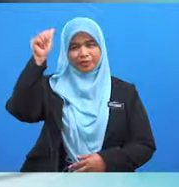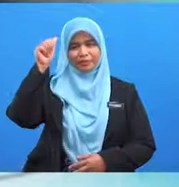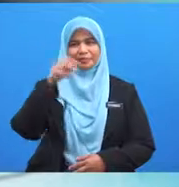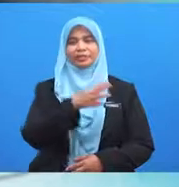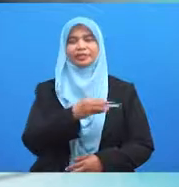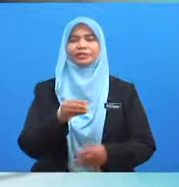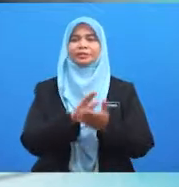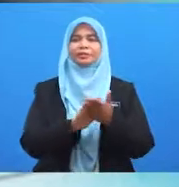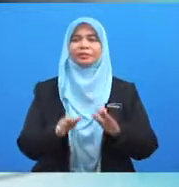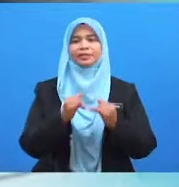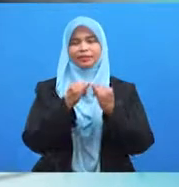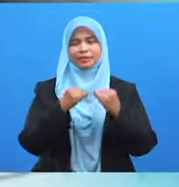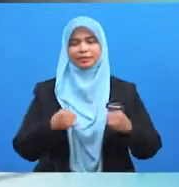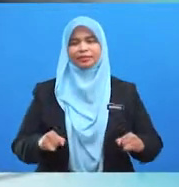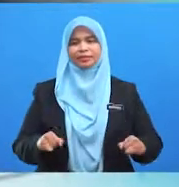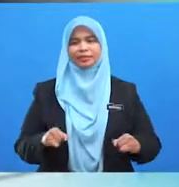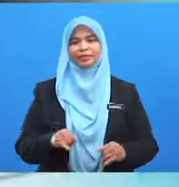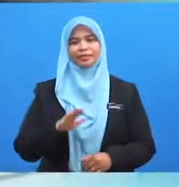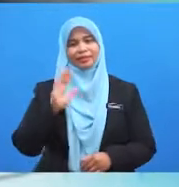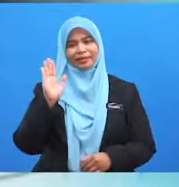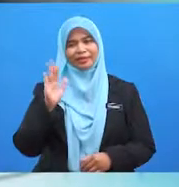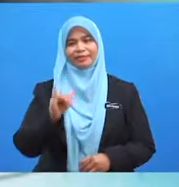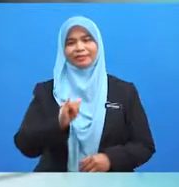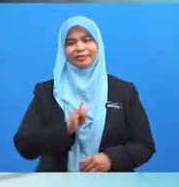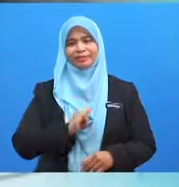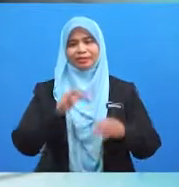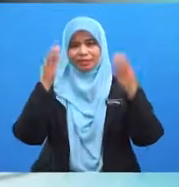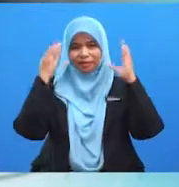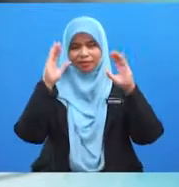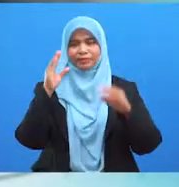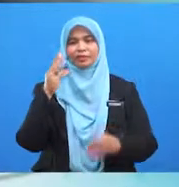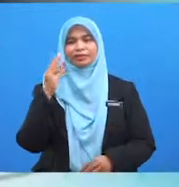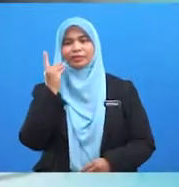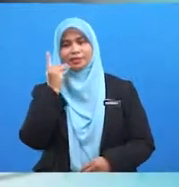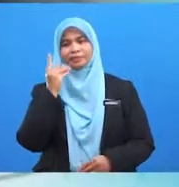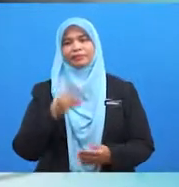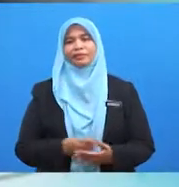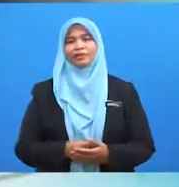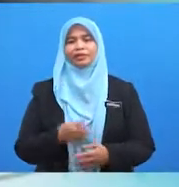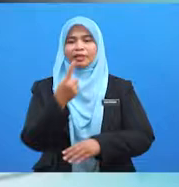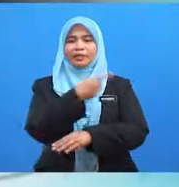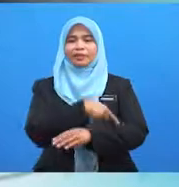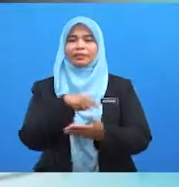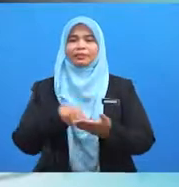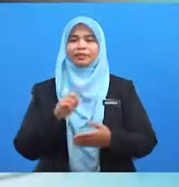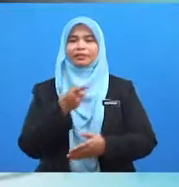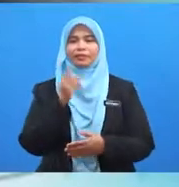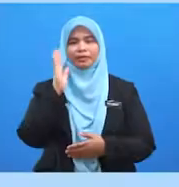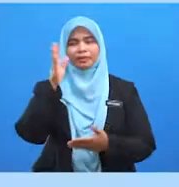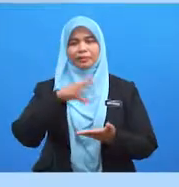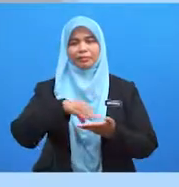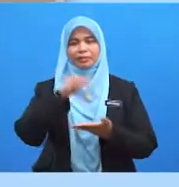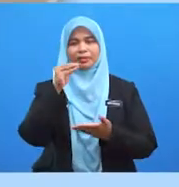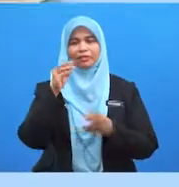Assalamualaikum dan selamat sejahtera. Hai, saya Cikgu Dashima. Hari ini kita akan mempelajari